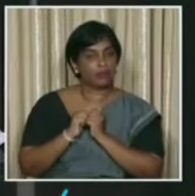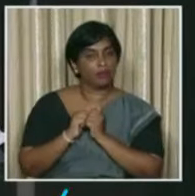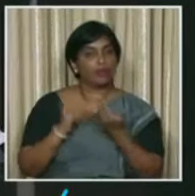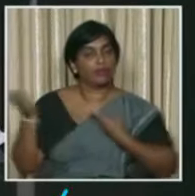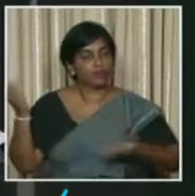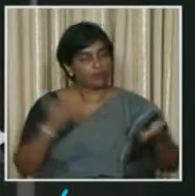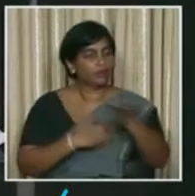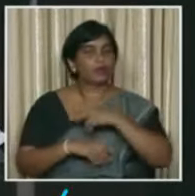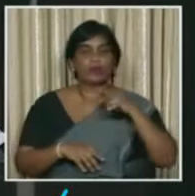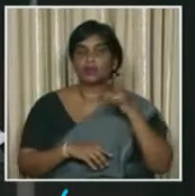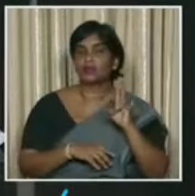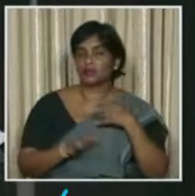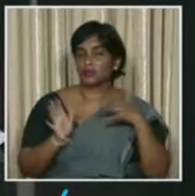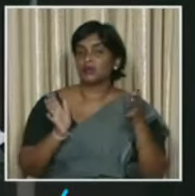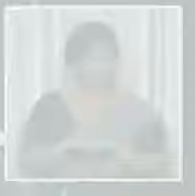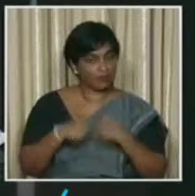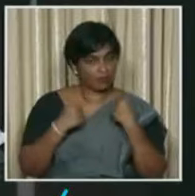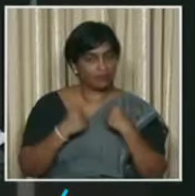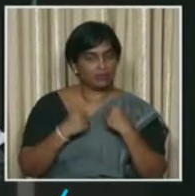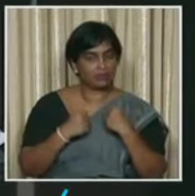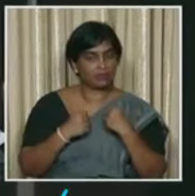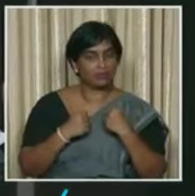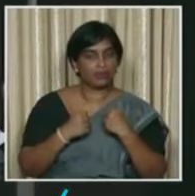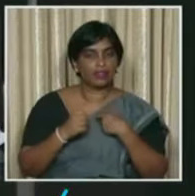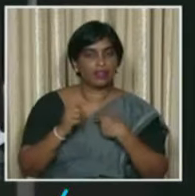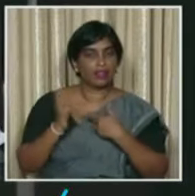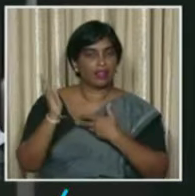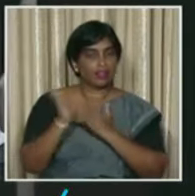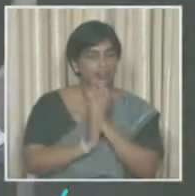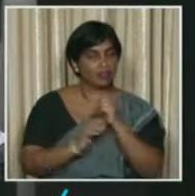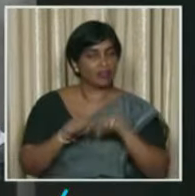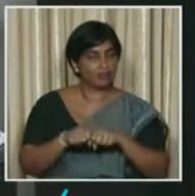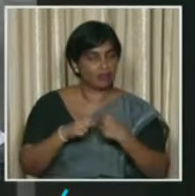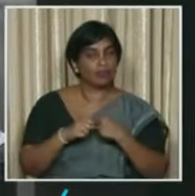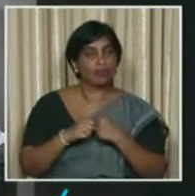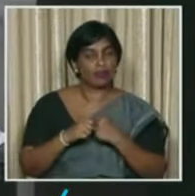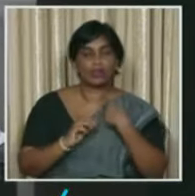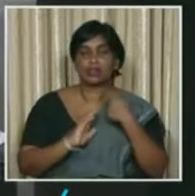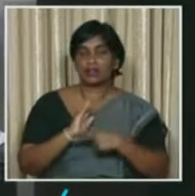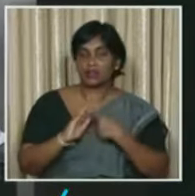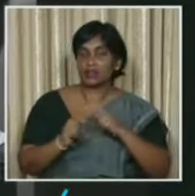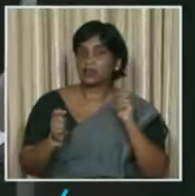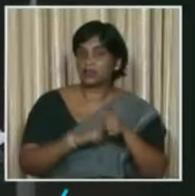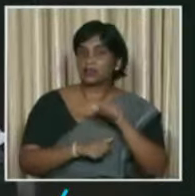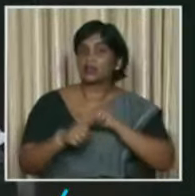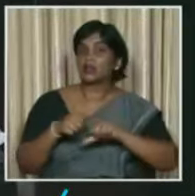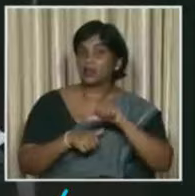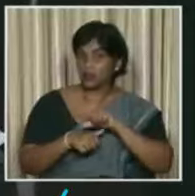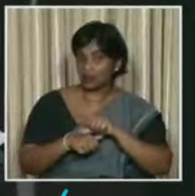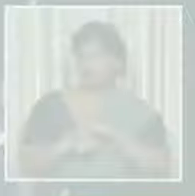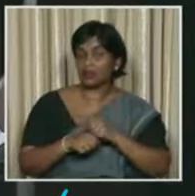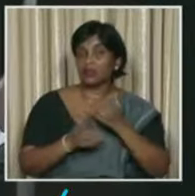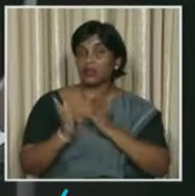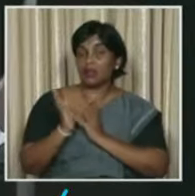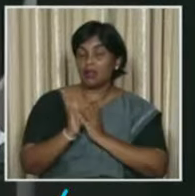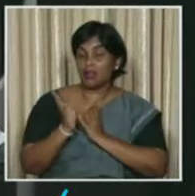අපි හැමෝම 225 එක්ක අහුවෙලා යන්න ඕනේ. මේ මගේ වරප්‍රසාද කඩවීම පිළිබඳව ශ්‍රී ලංකා ක්‍රිකට් ආයතනය